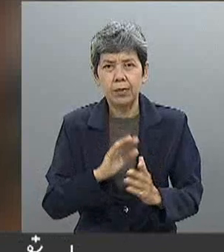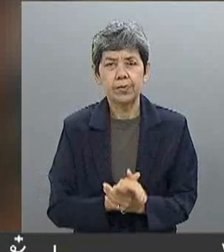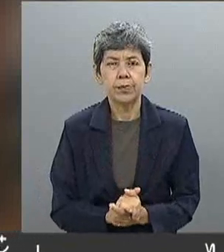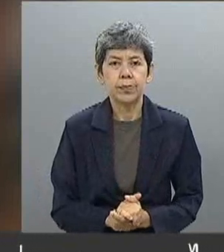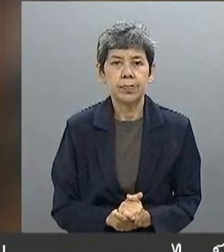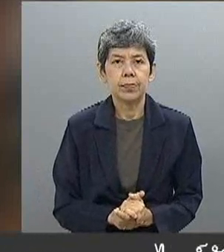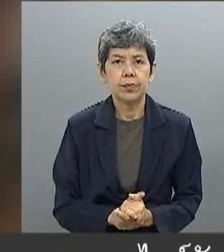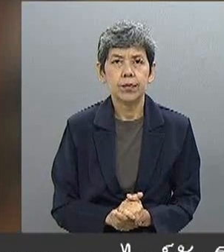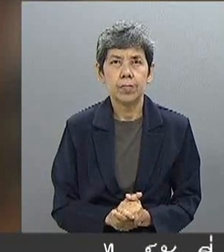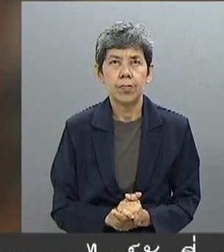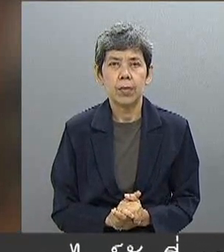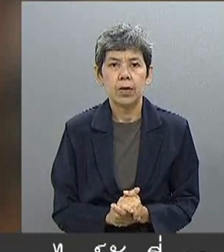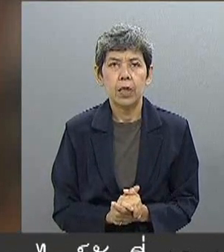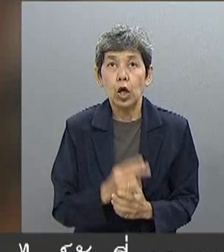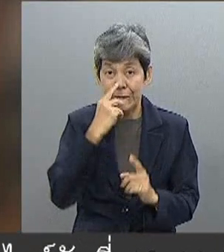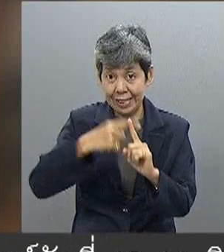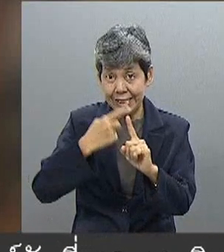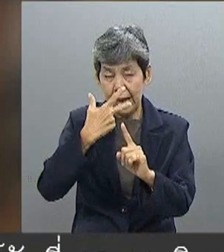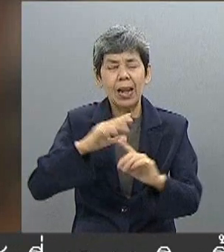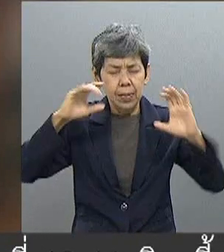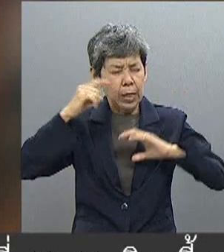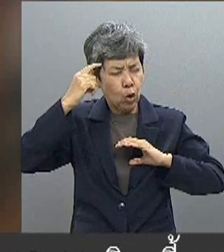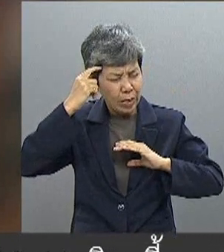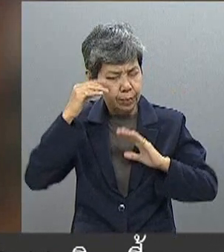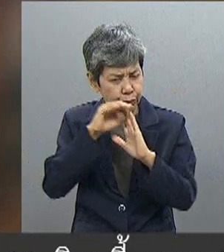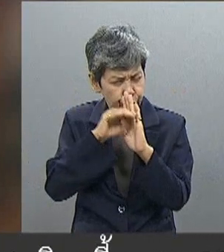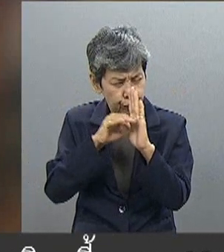มีอายุ 3เดือนนี้ภาครัฐควรจะต้องคิดModel